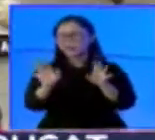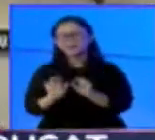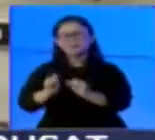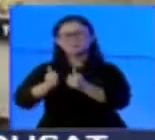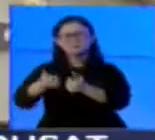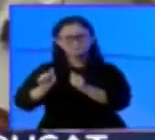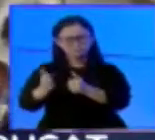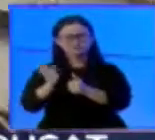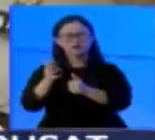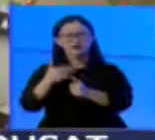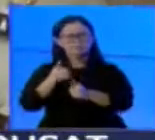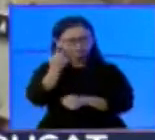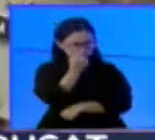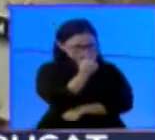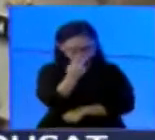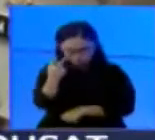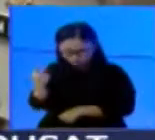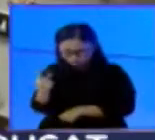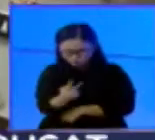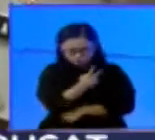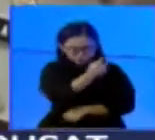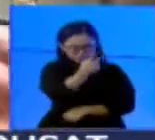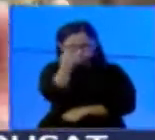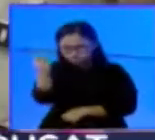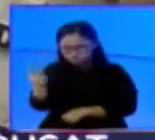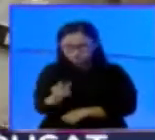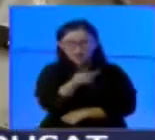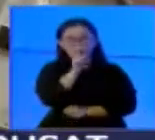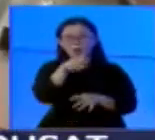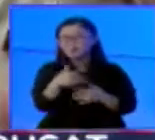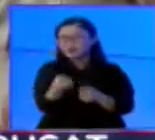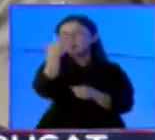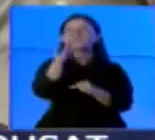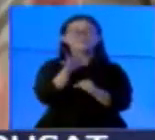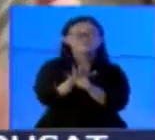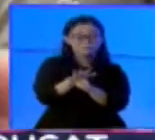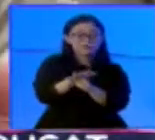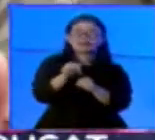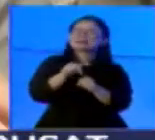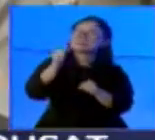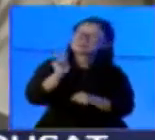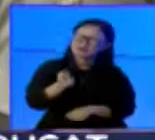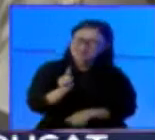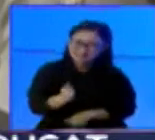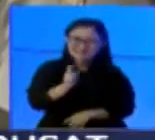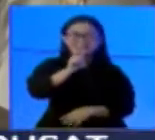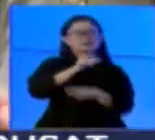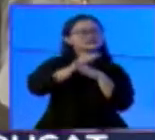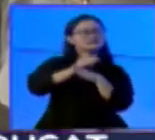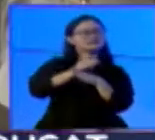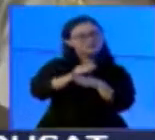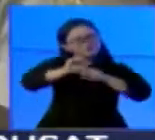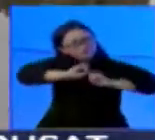dokter Nita nanti yang akan mengedukasi dia bahwa virus ini memang berbahaya dan bagaimana mencegahnya, kita